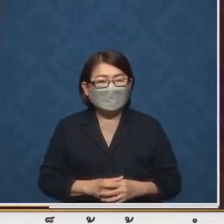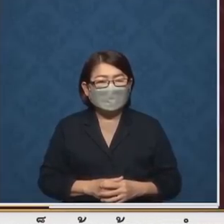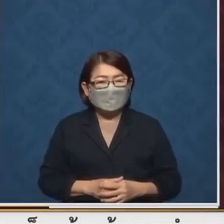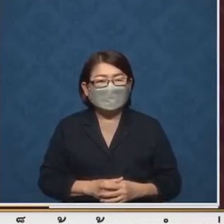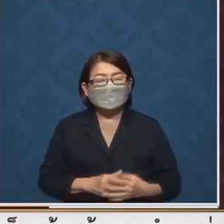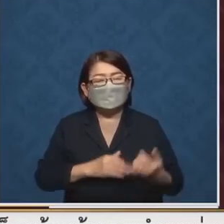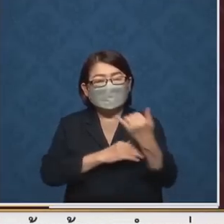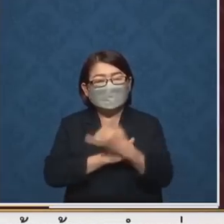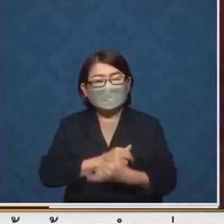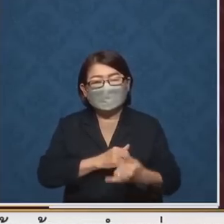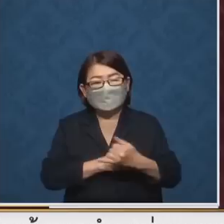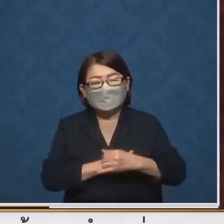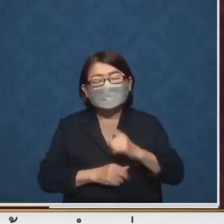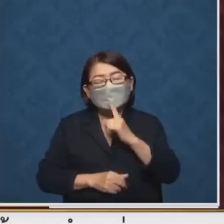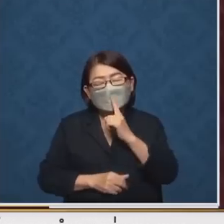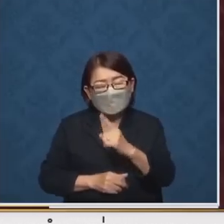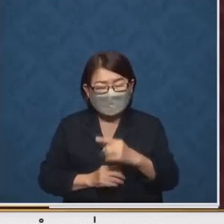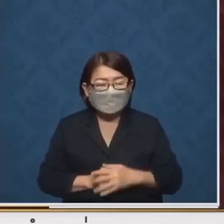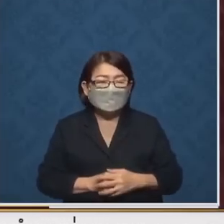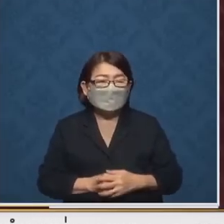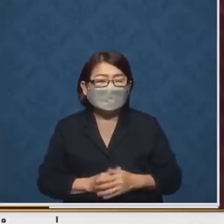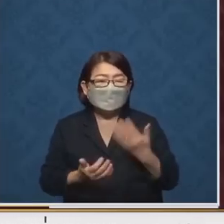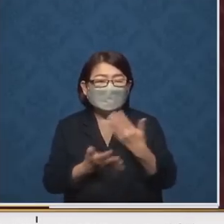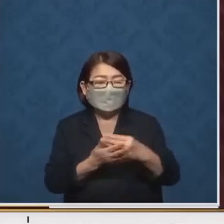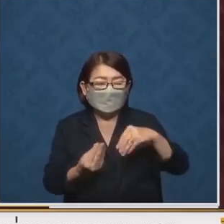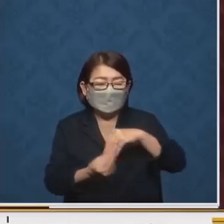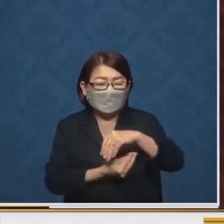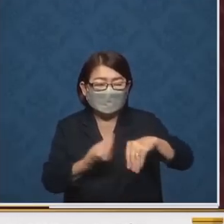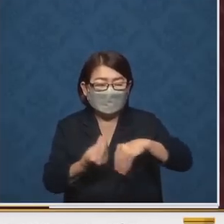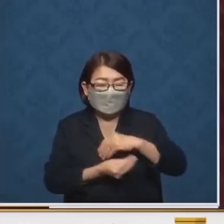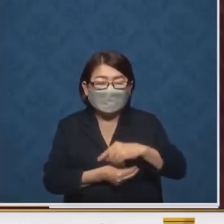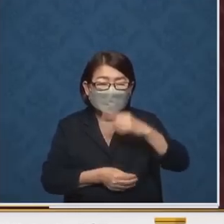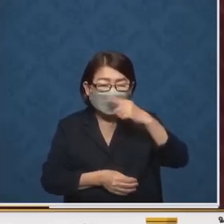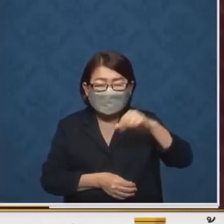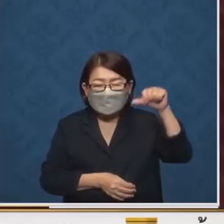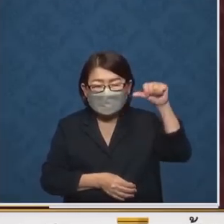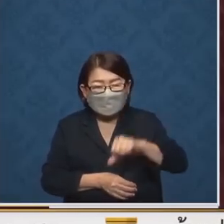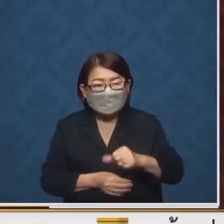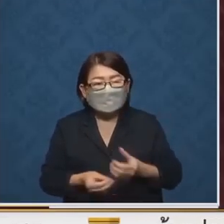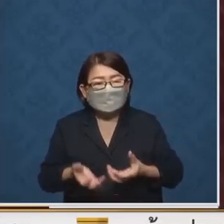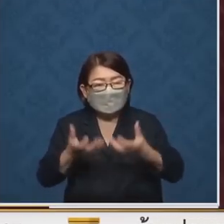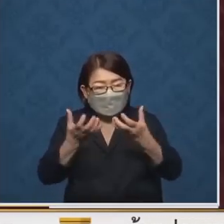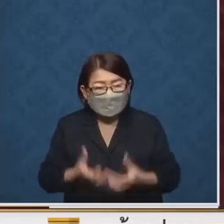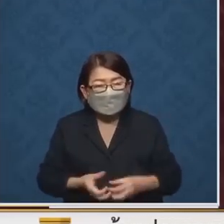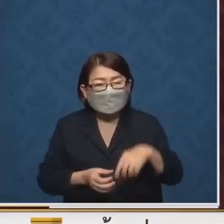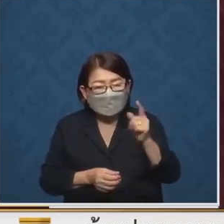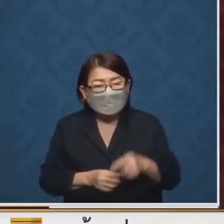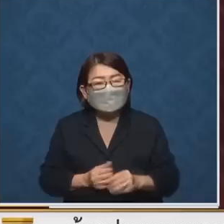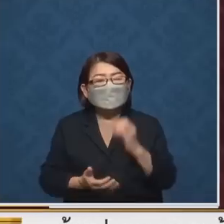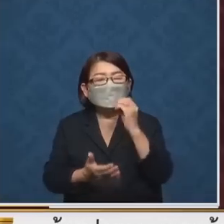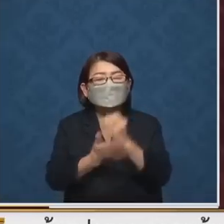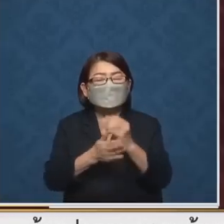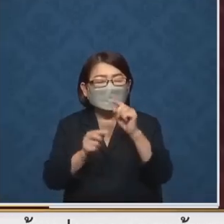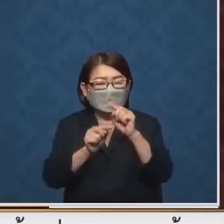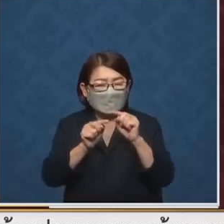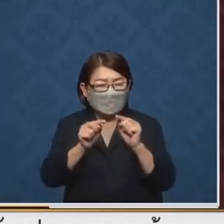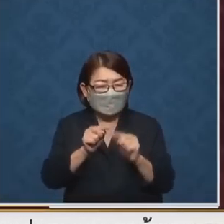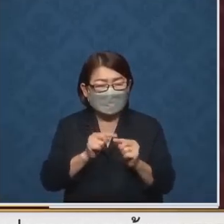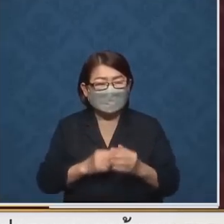ต่างชาติฟันโทงเศรฐกไยแย่ สาหัปีนี้รับรองโตต่ำกศูนย์ไปดแนต่อไปครั